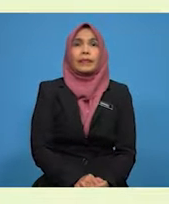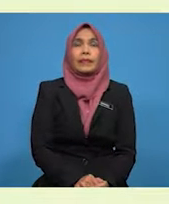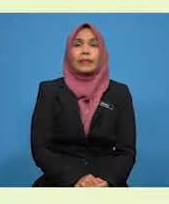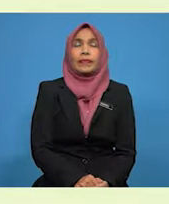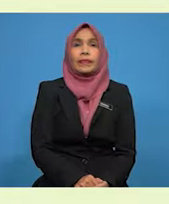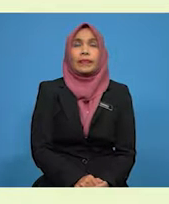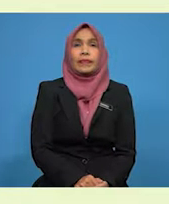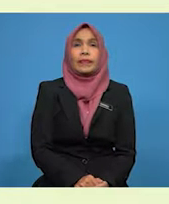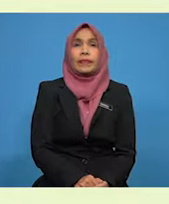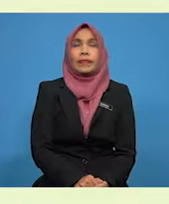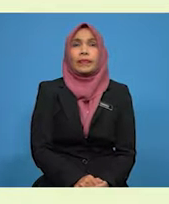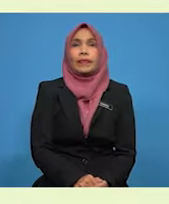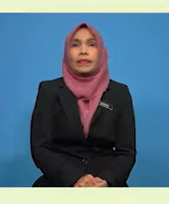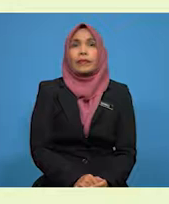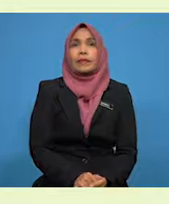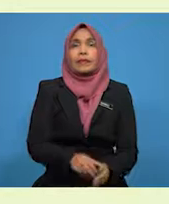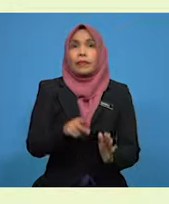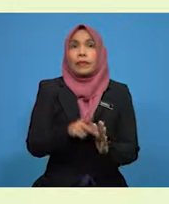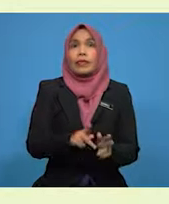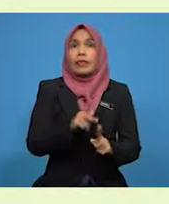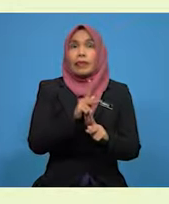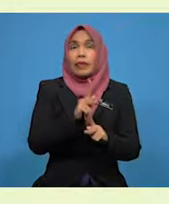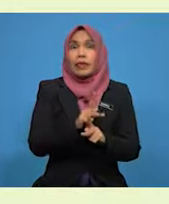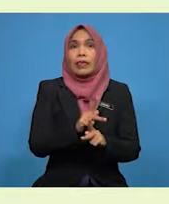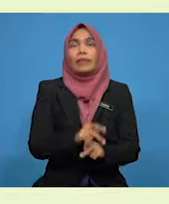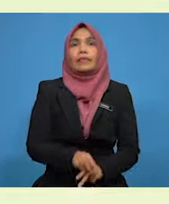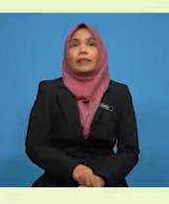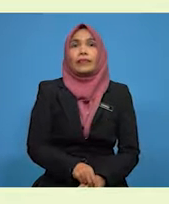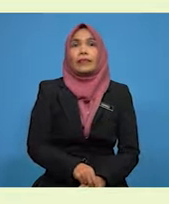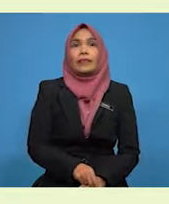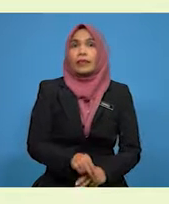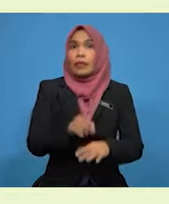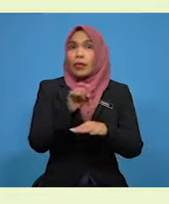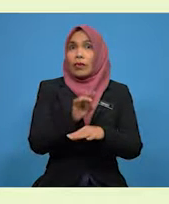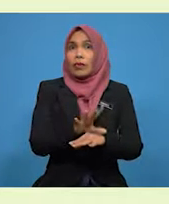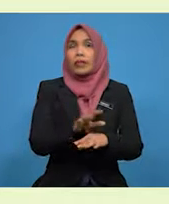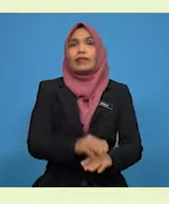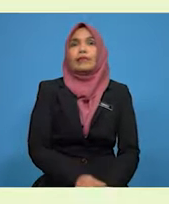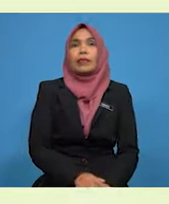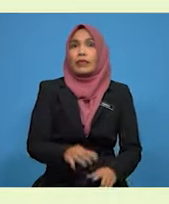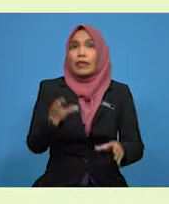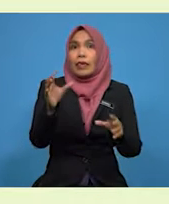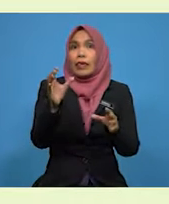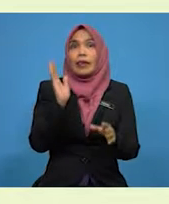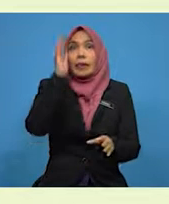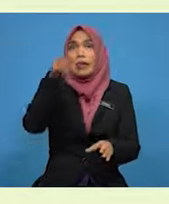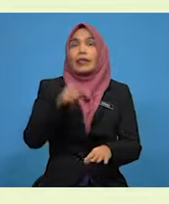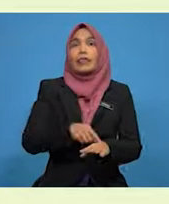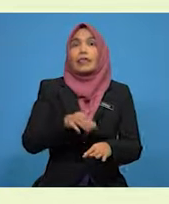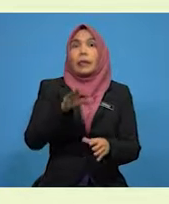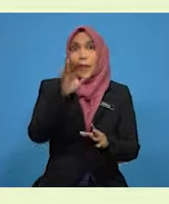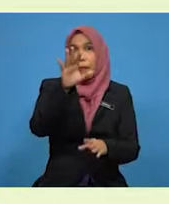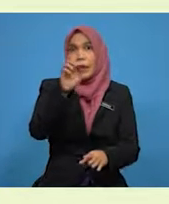Perkhidmatan kaunseling. Pekerja akan dipanggil untuk sesi kaunseling. Laporan kaunseling